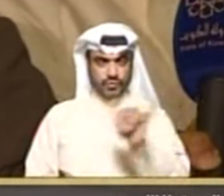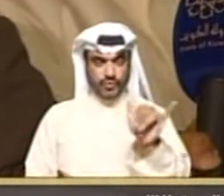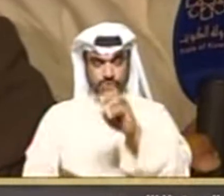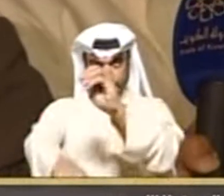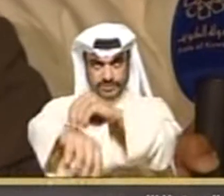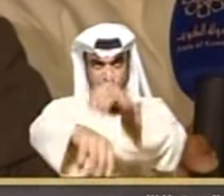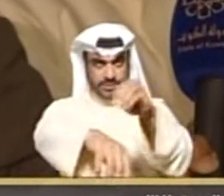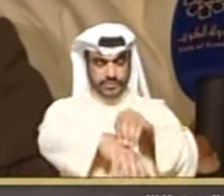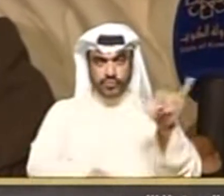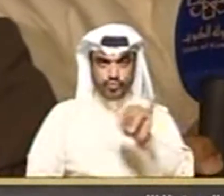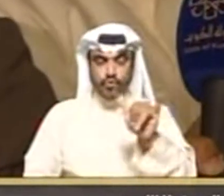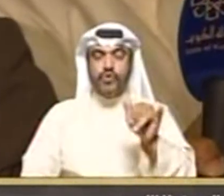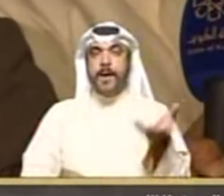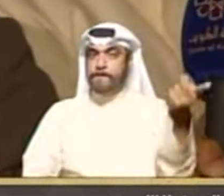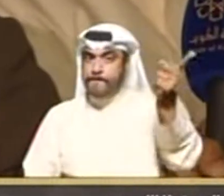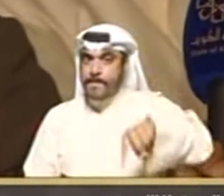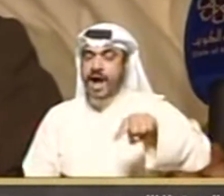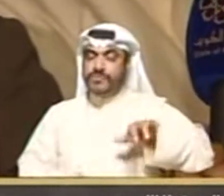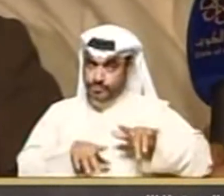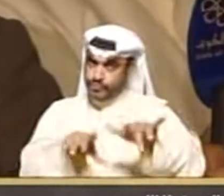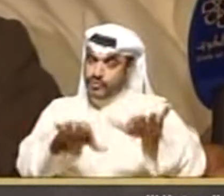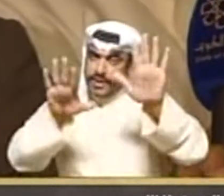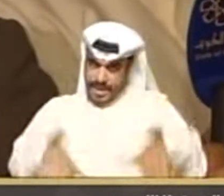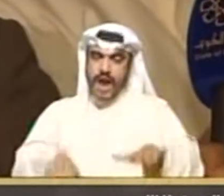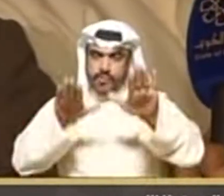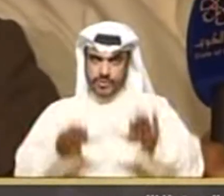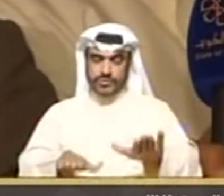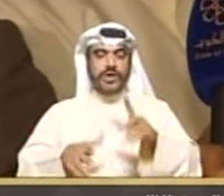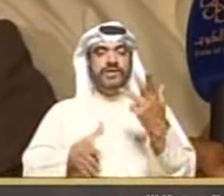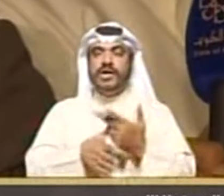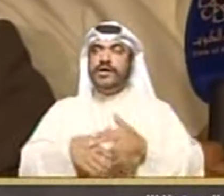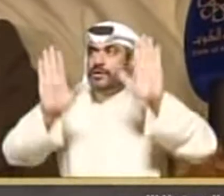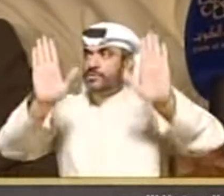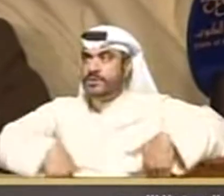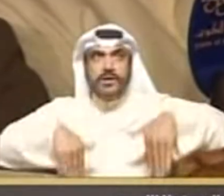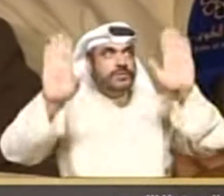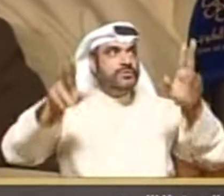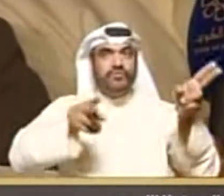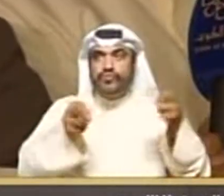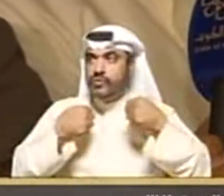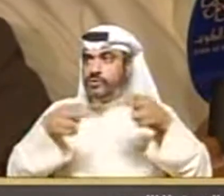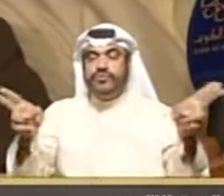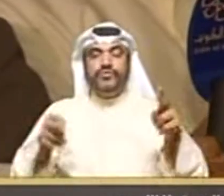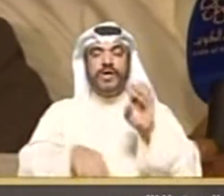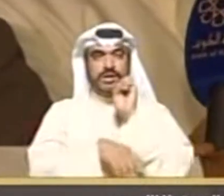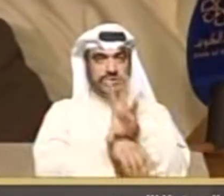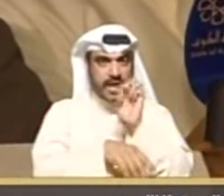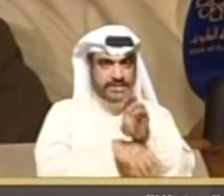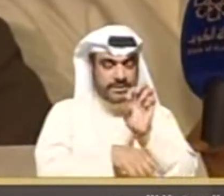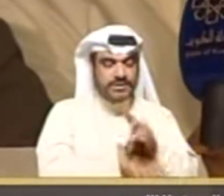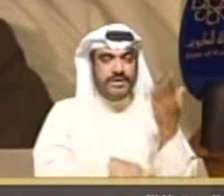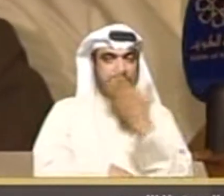نذكر الجميع على ضرورة الحضور يوم غد لأن سنصادق على اتفاقية تبادل المتهمين بين